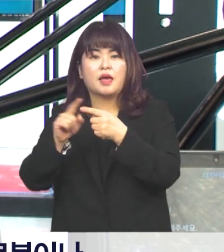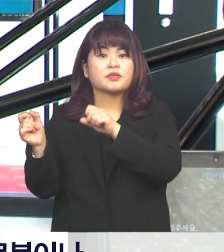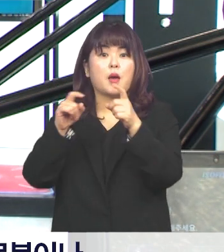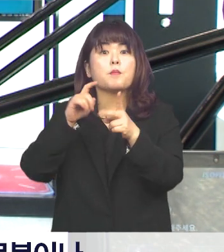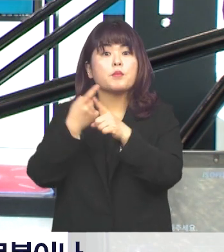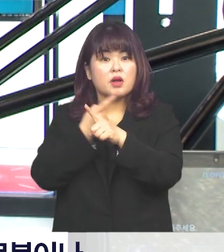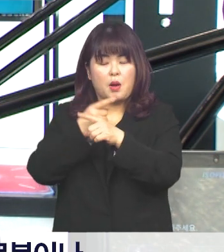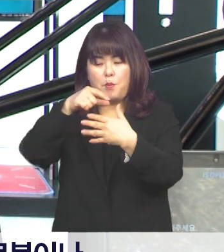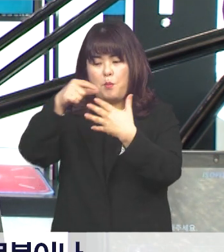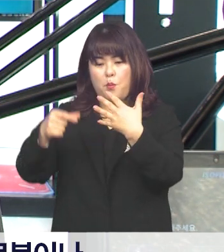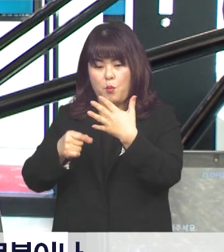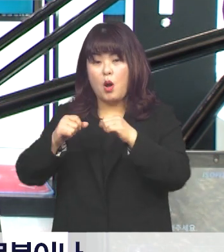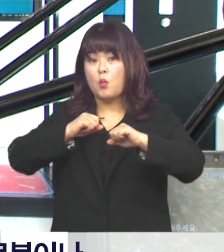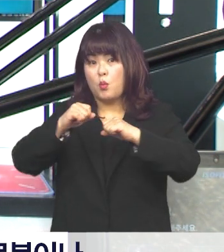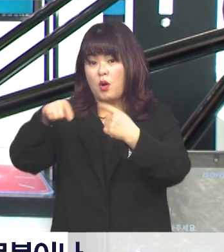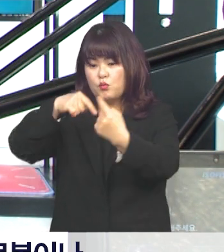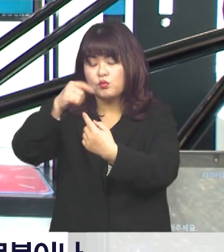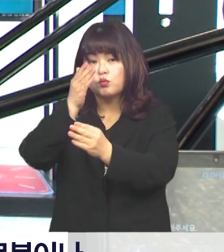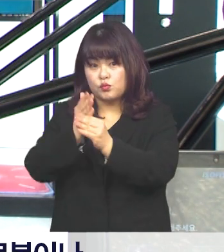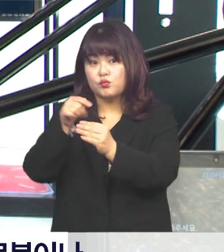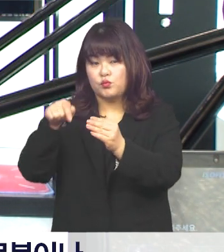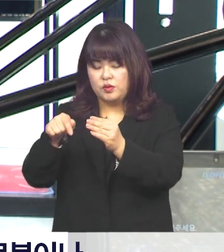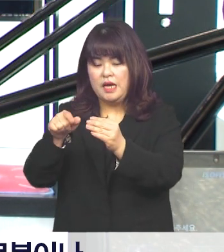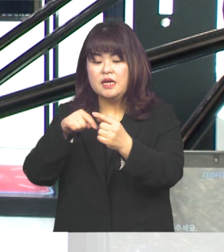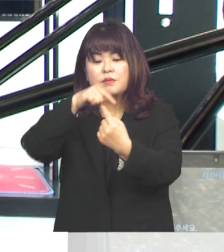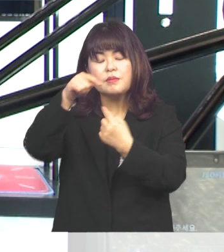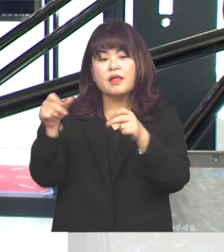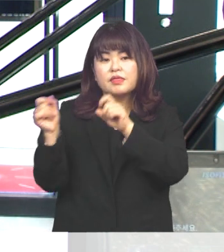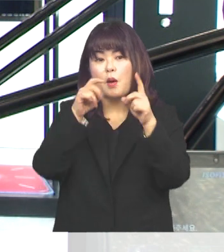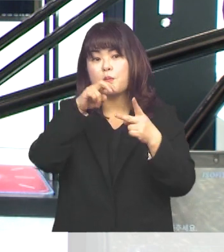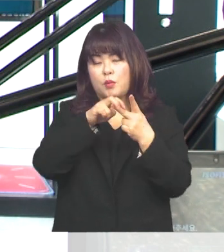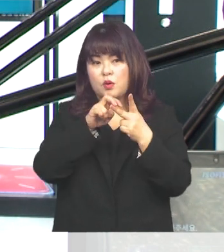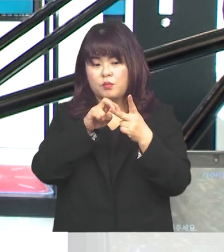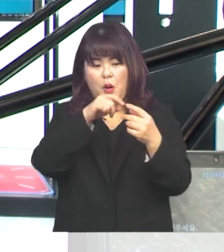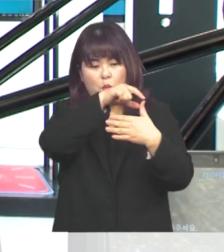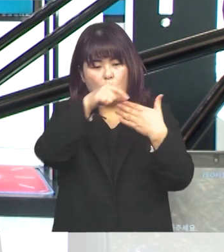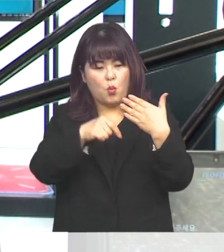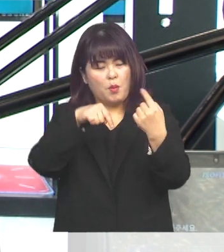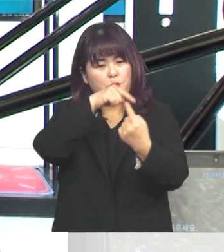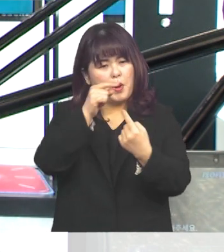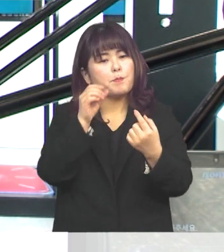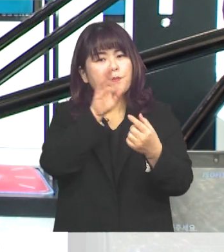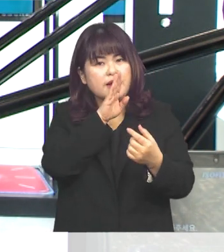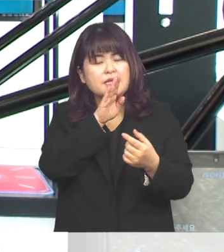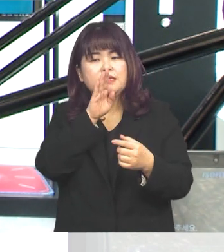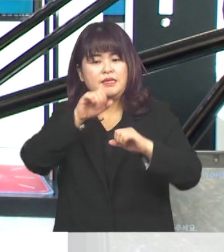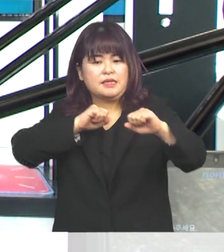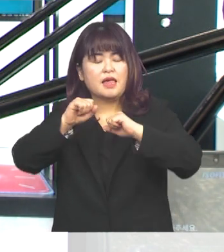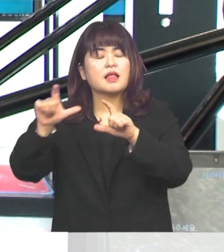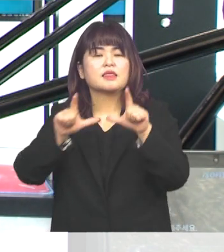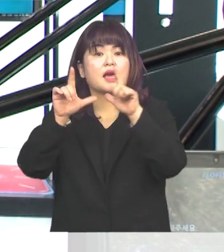프로그램을 가동을 하고 그분들이 이 재활 프로그램 경험을 통해서 실생활에서보다